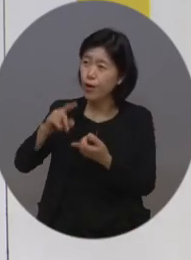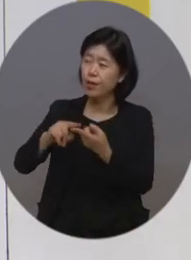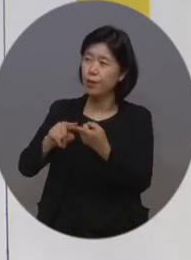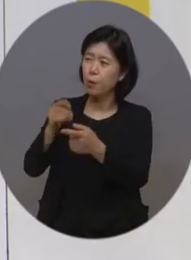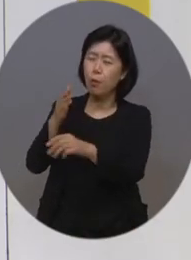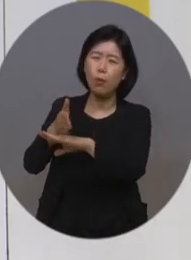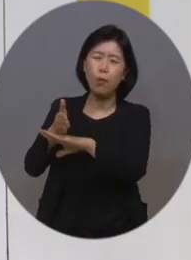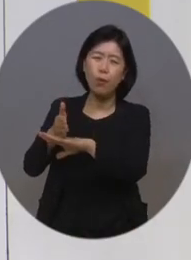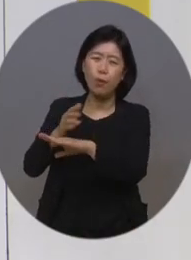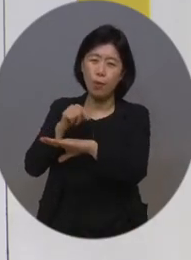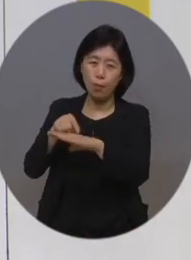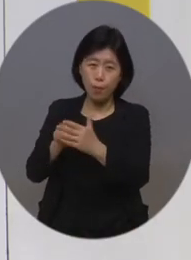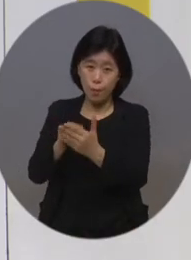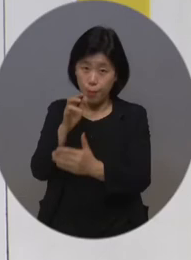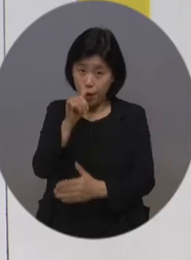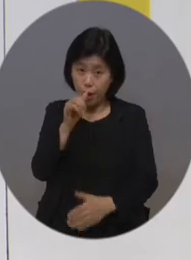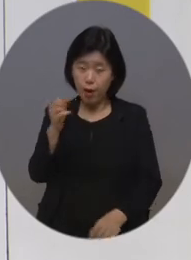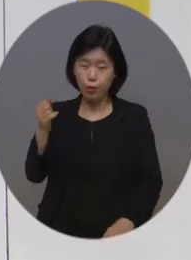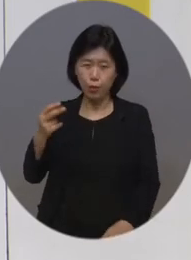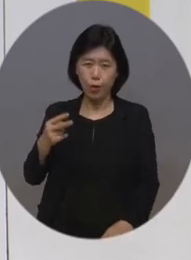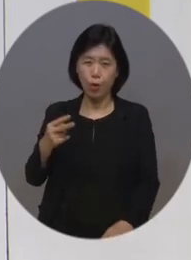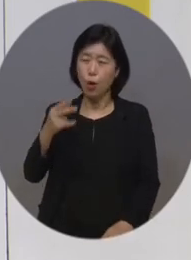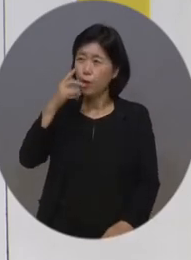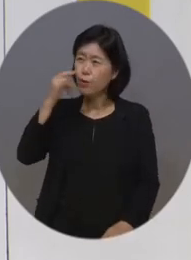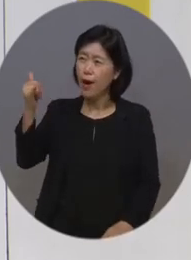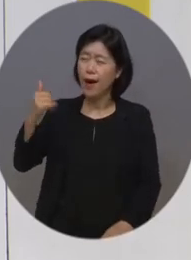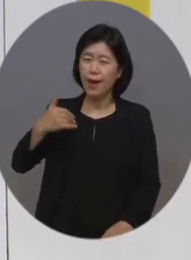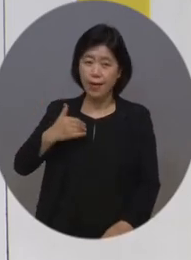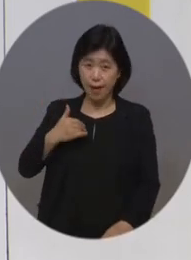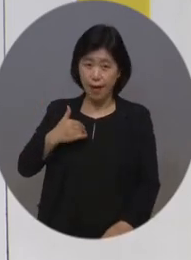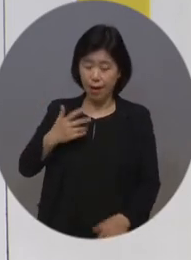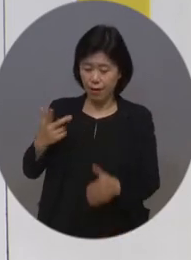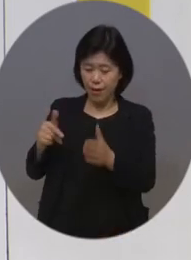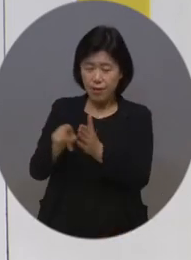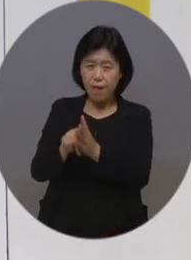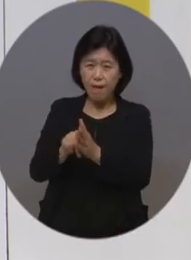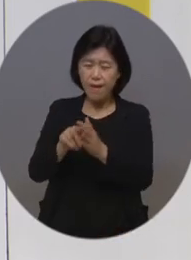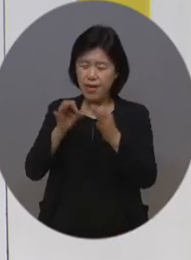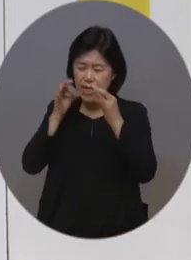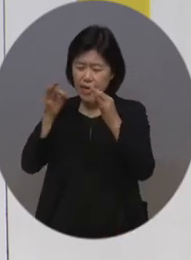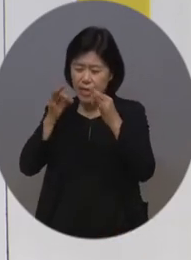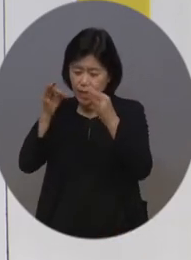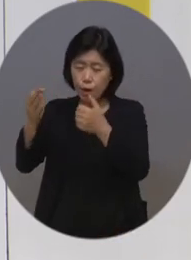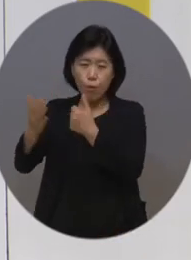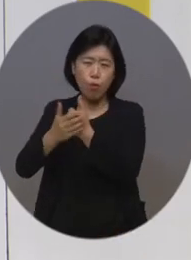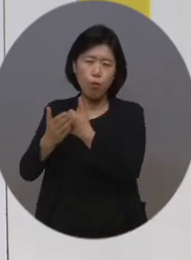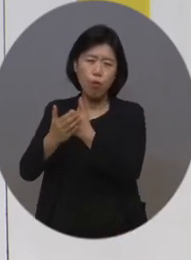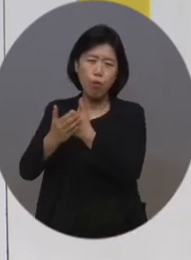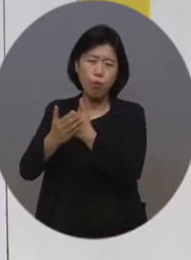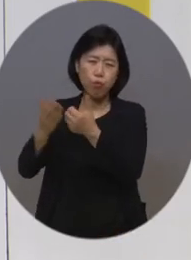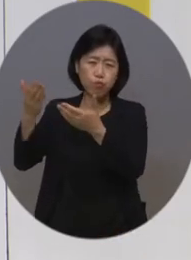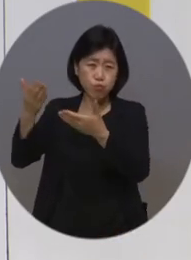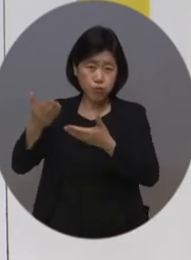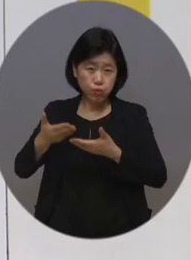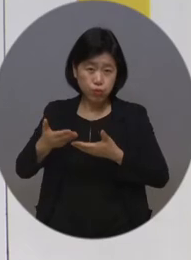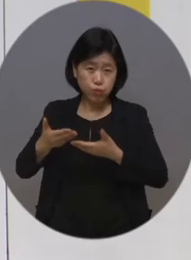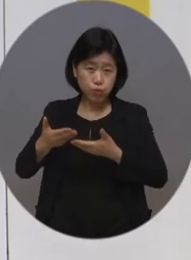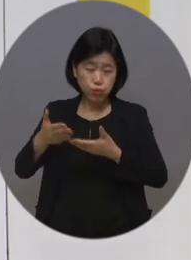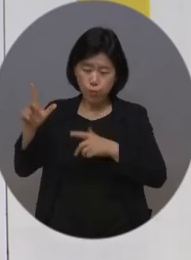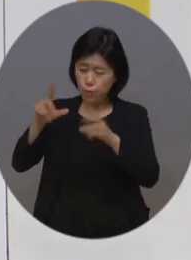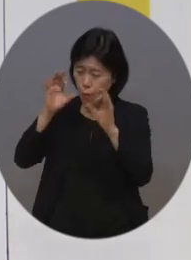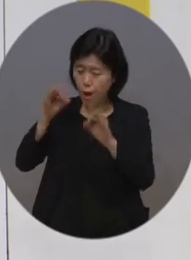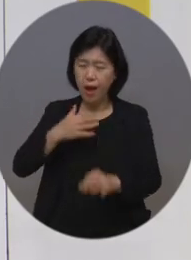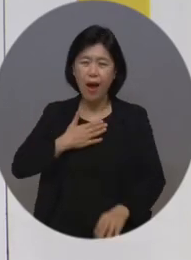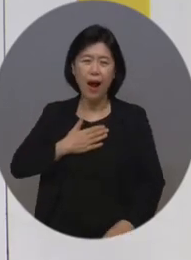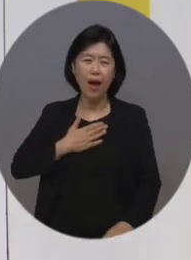열심히 에 자기한테 그 그 전력 투 저그 투자를 하고 있는 걸 아니까